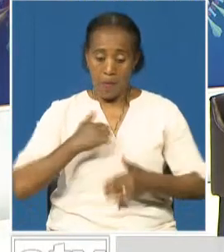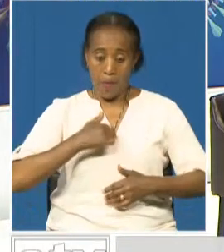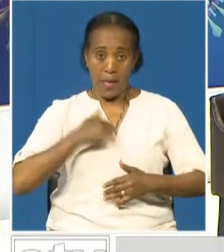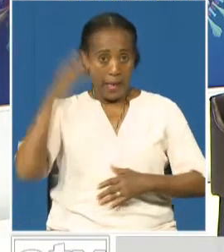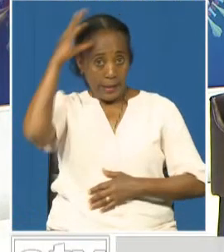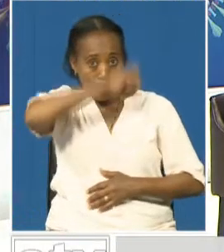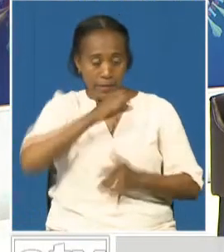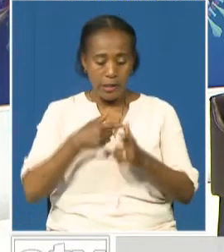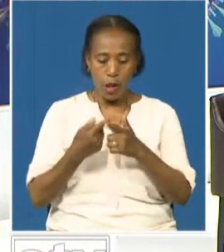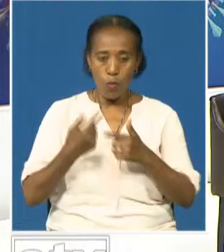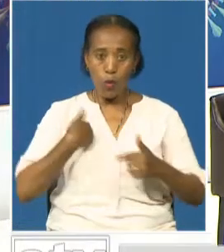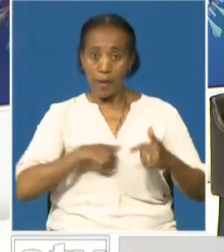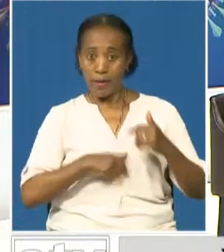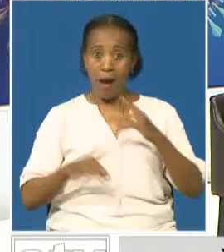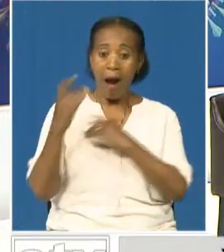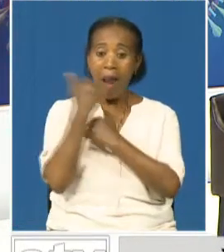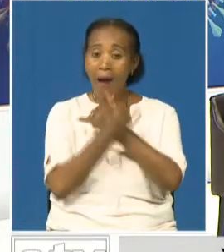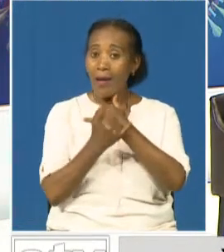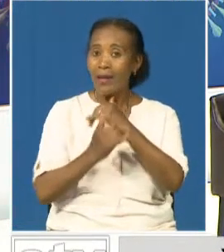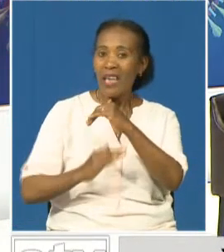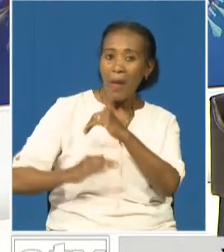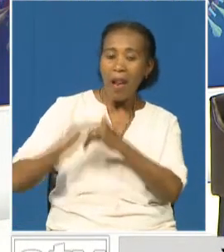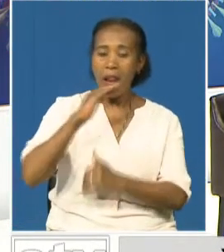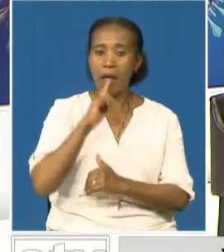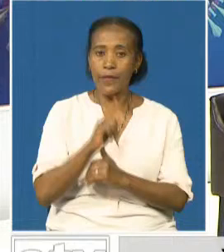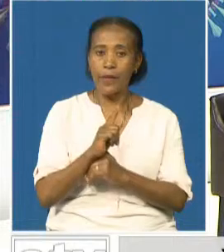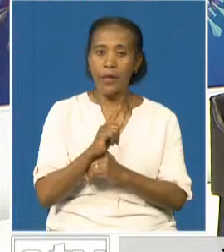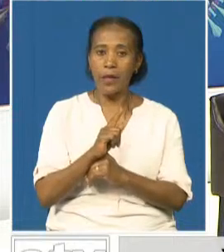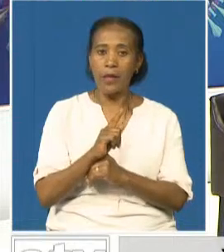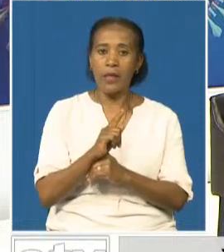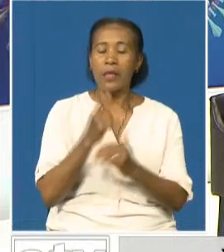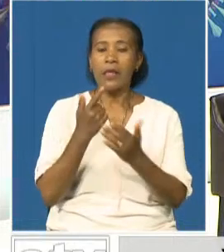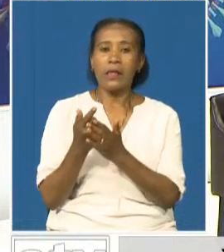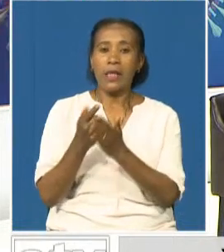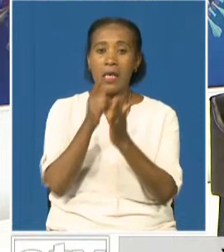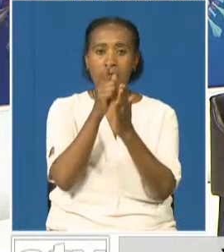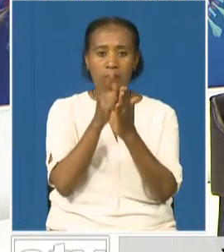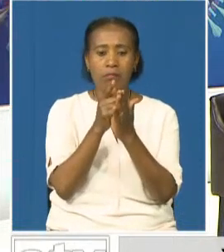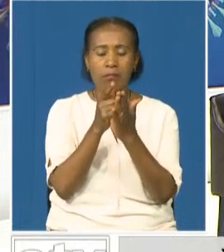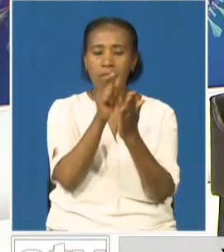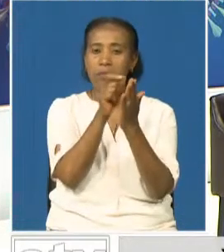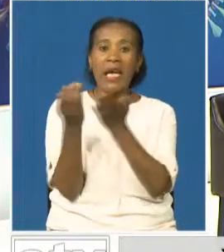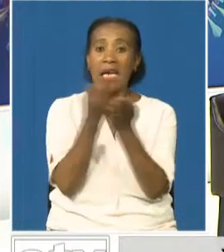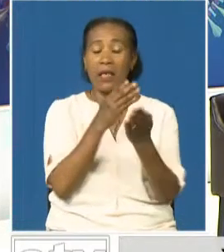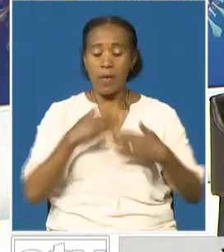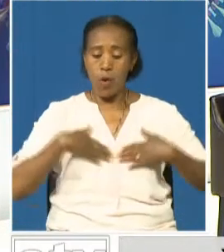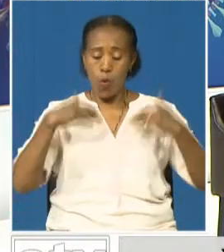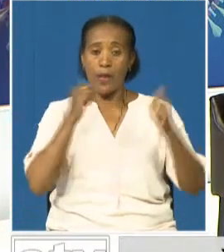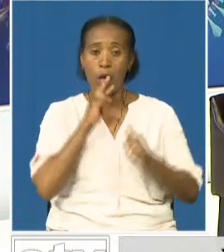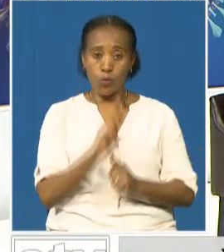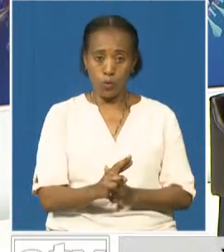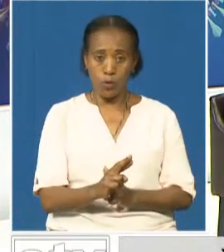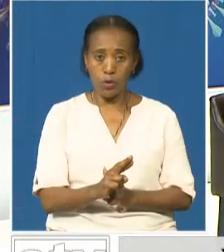በኔ ግምት ደግሞ እኛ ሀገር የበለጠ ተዛብቶ የቀረበ ይመስለኛል። እና